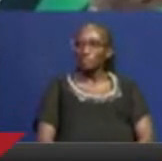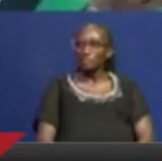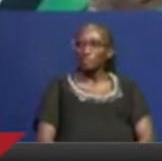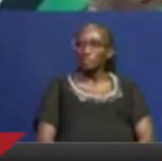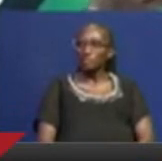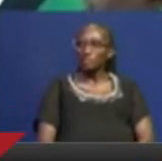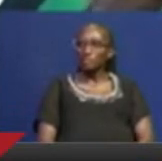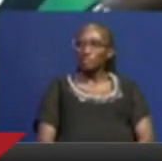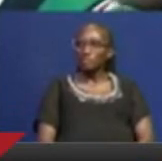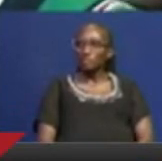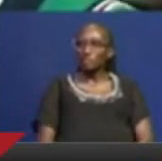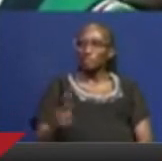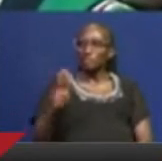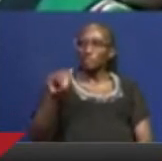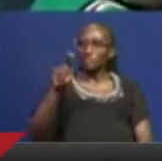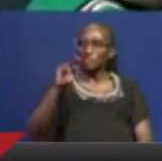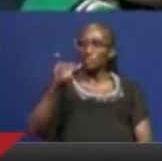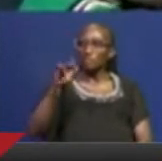Kipipiri Wanjiko Mohia.